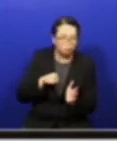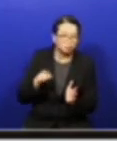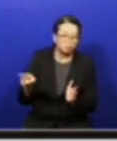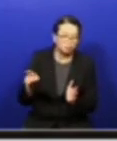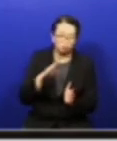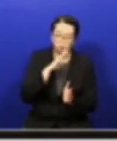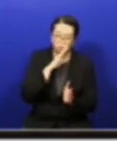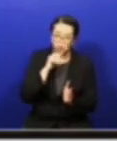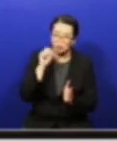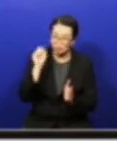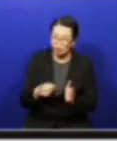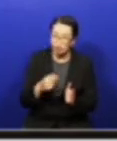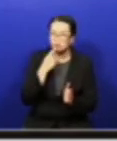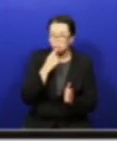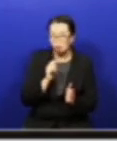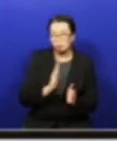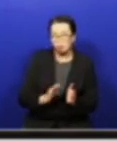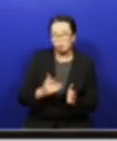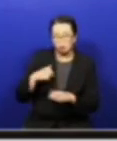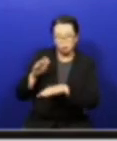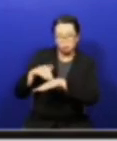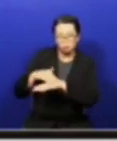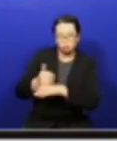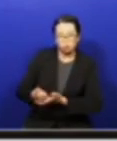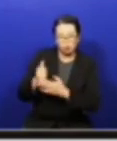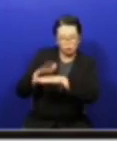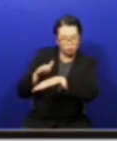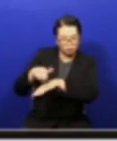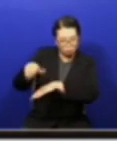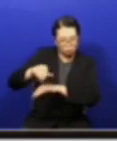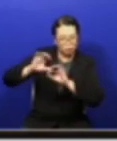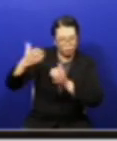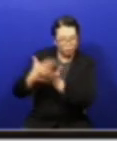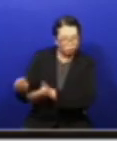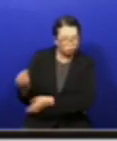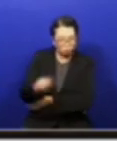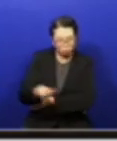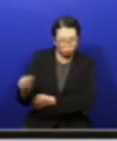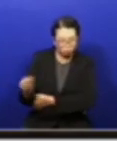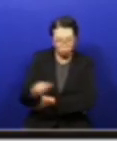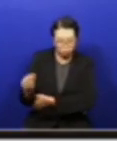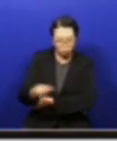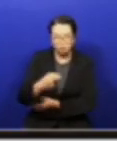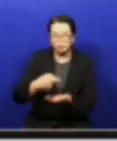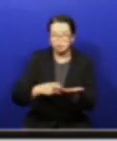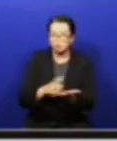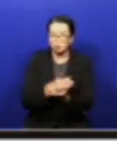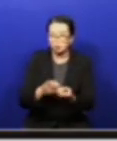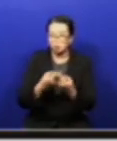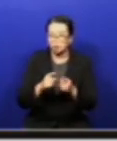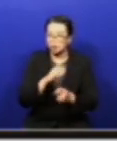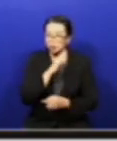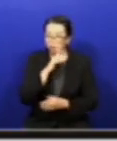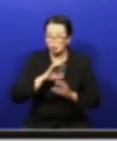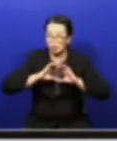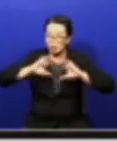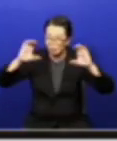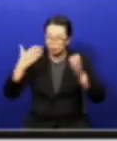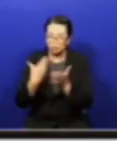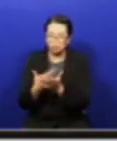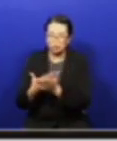สียวินัยแล้วทำให้องค์กรเขาเดินไม่ได้เพราะ2ภาคนะเขาส่งแต่ถ้ารัฐบาลไม่ส่งจริงๆนี่ใช้ไม่